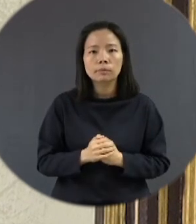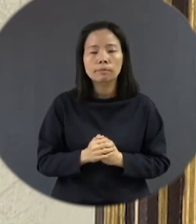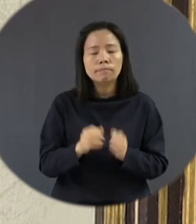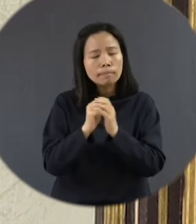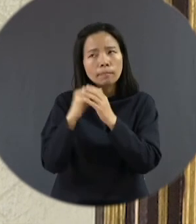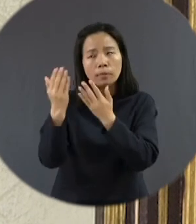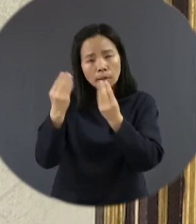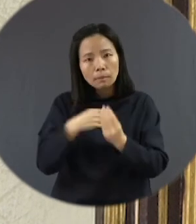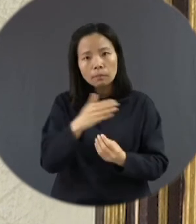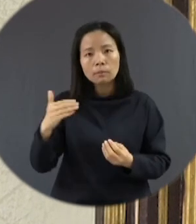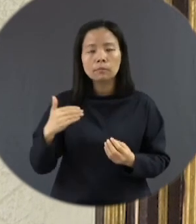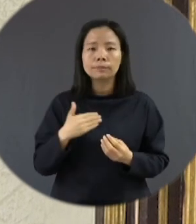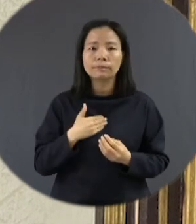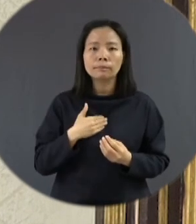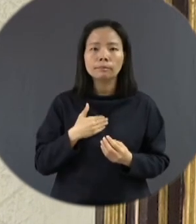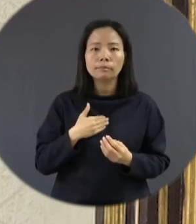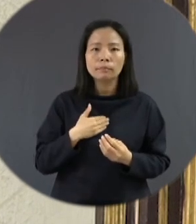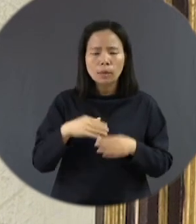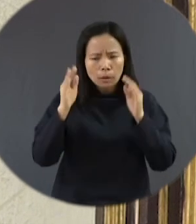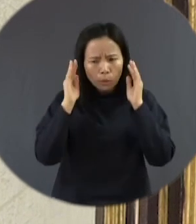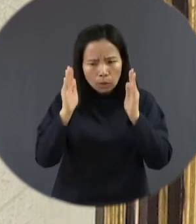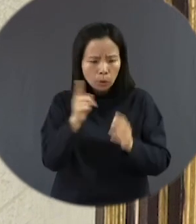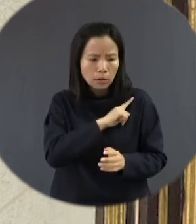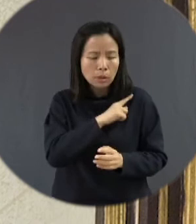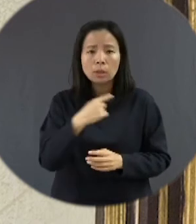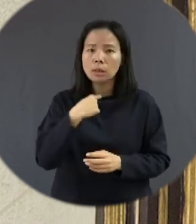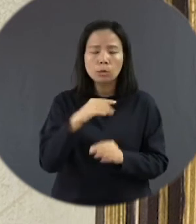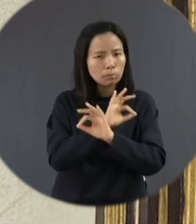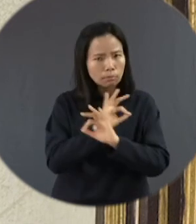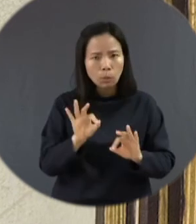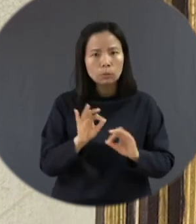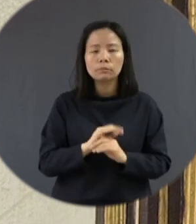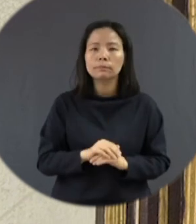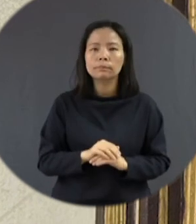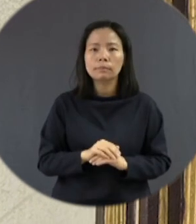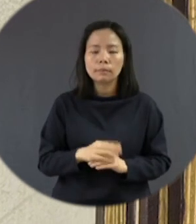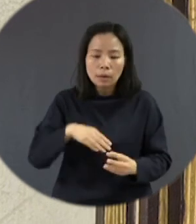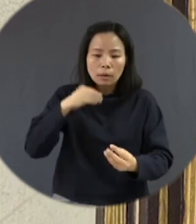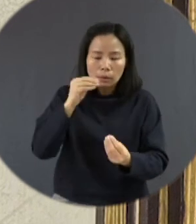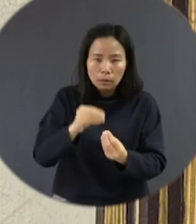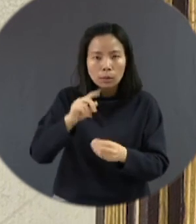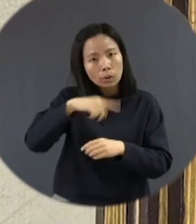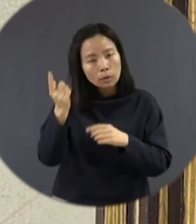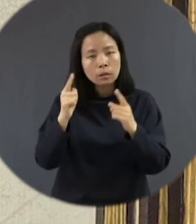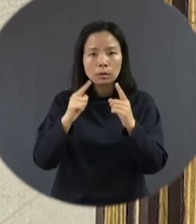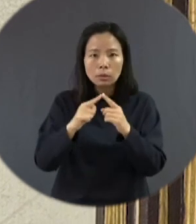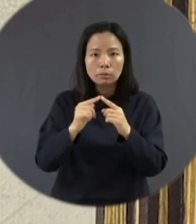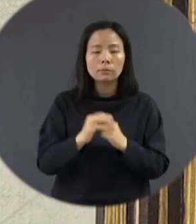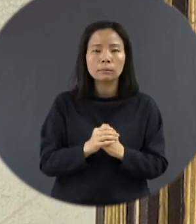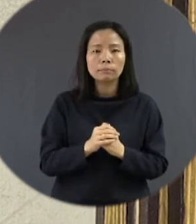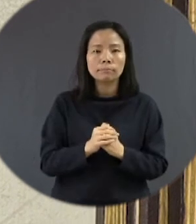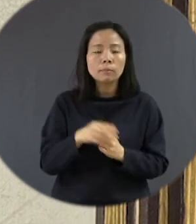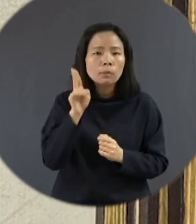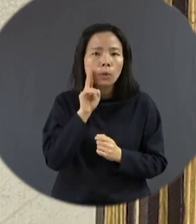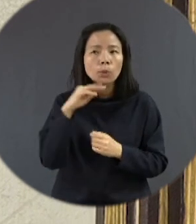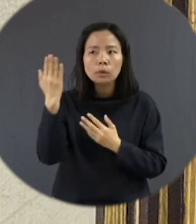求你使我们不要以自我为中心，多顾及他人，正如